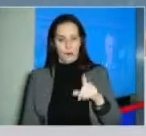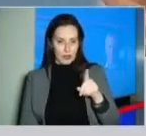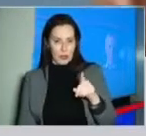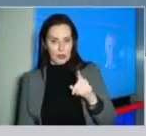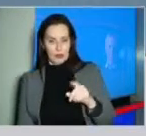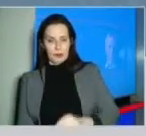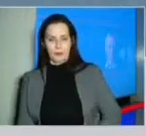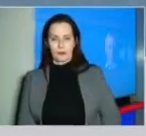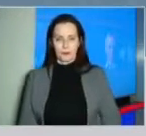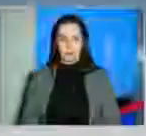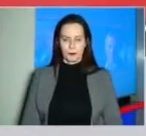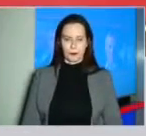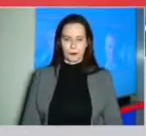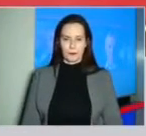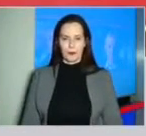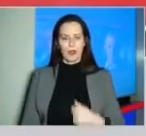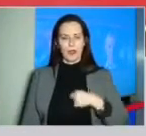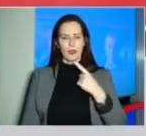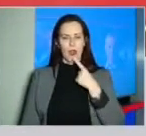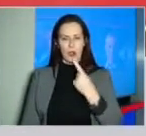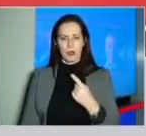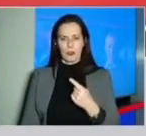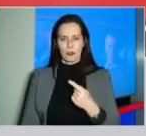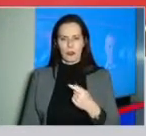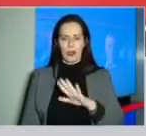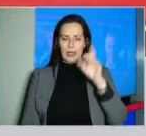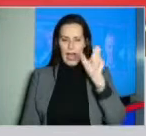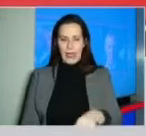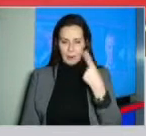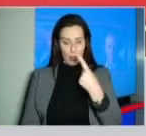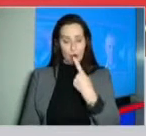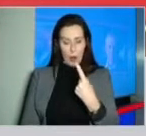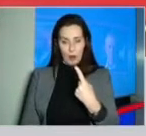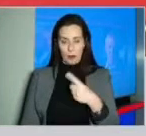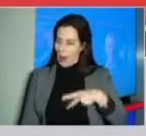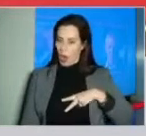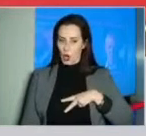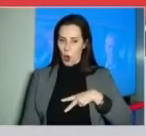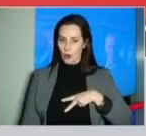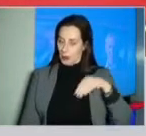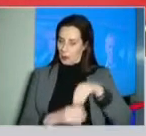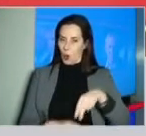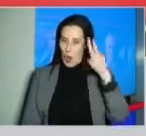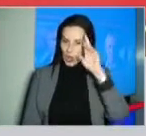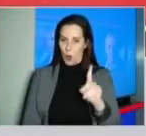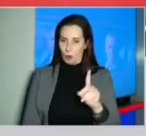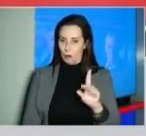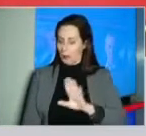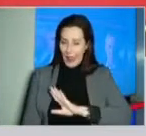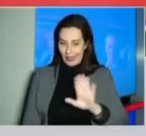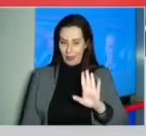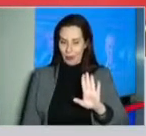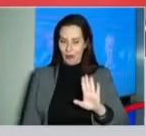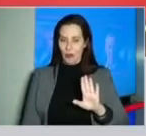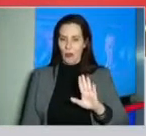אחרי, כן. אני יכול להגיד בעניין הזה על נילי, אין אדם אחד, אני אומר לך, באחריות, בתוך הליכוד. יכול